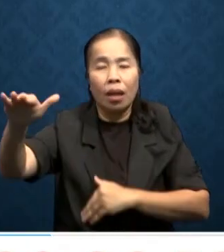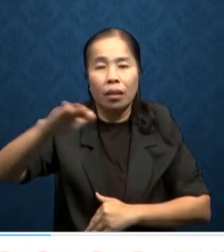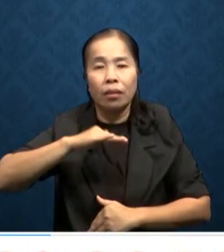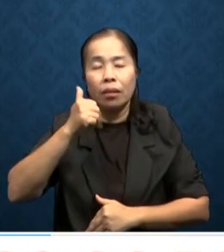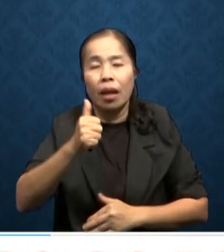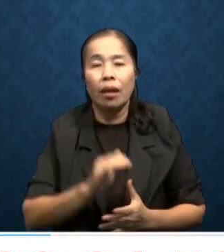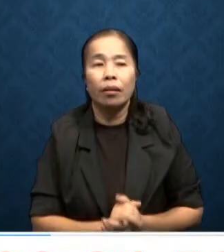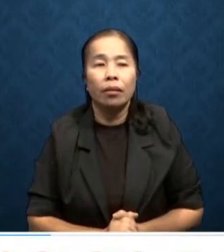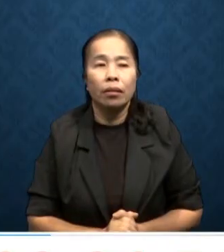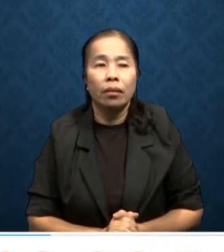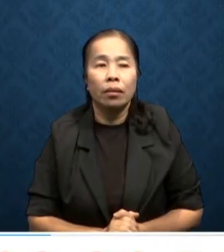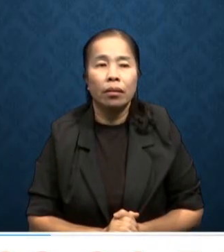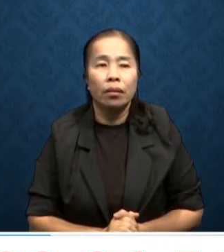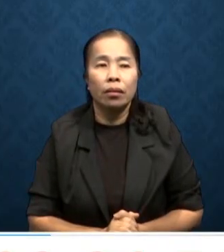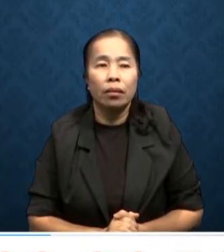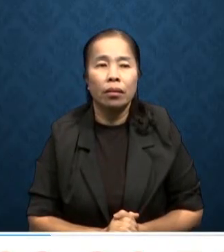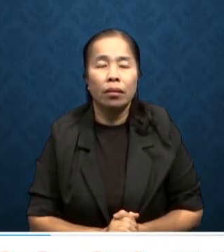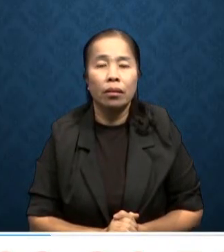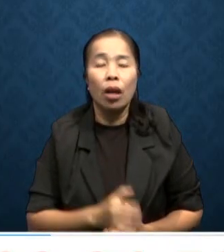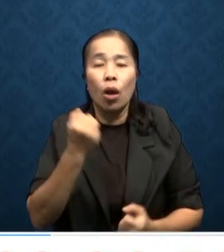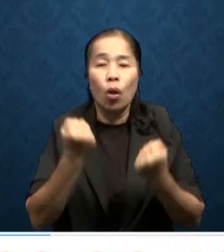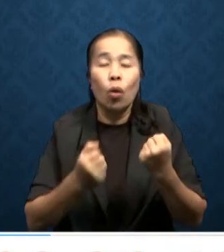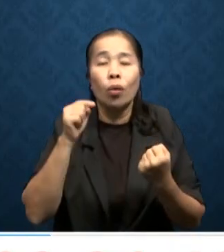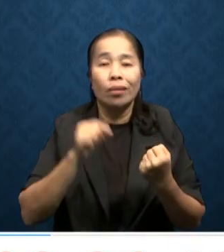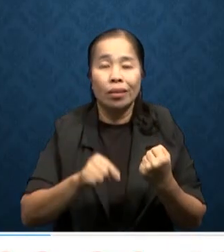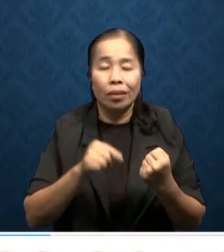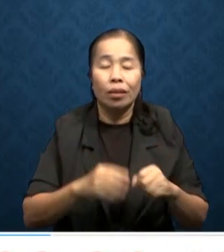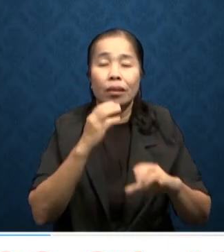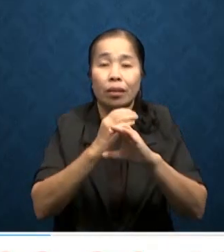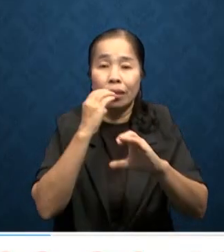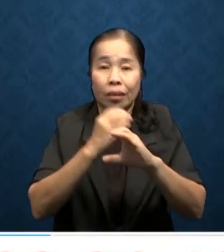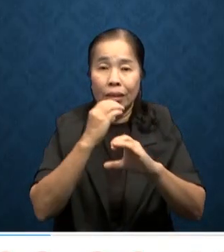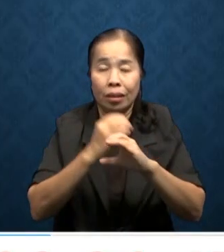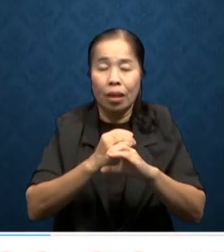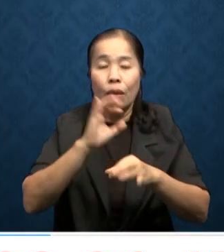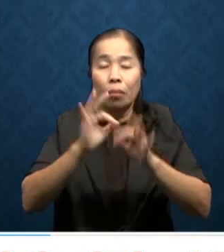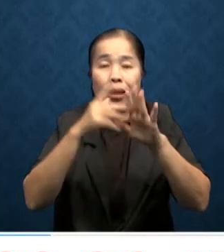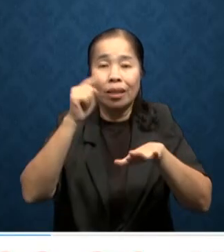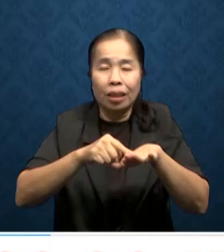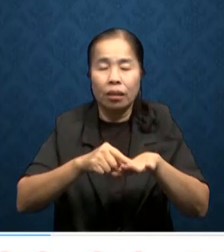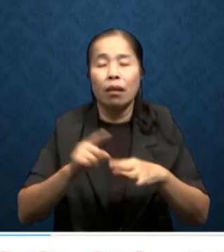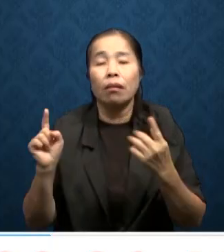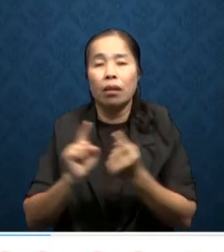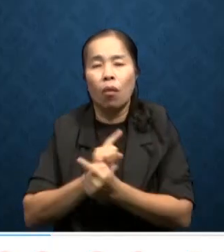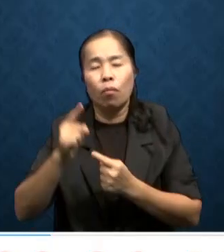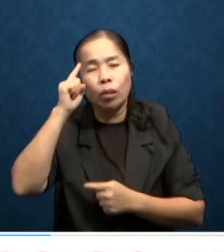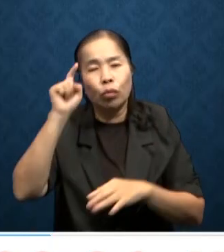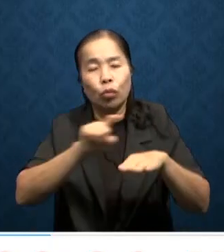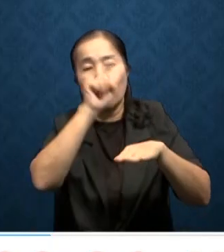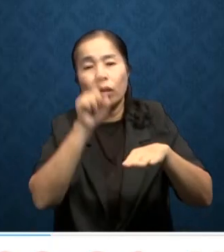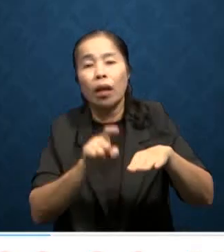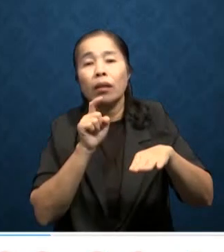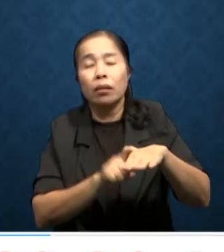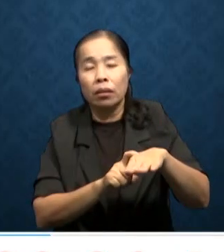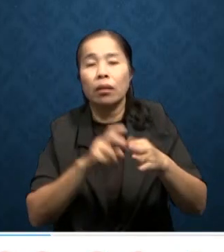เอ่อรถขอโทษค่ะรถบัสทัศนศึกษาเกิดเหตุระเบิดดังกล่าวจนสังคมสงสัยในการตรวจ